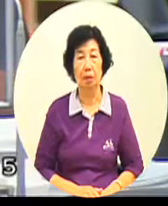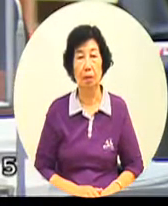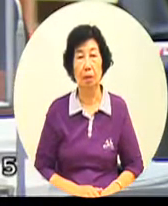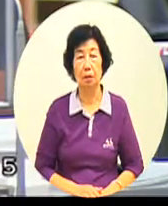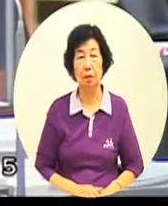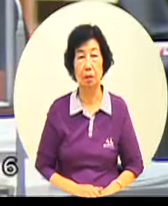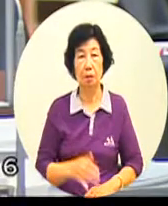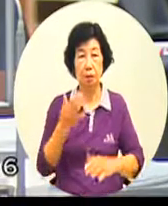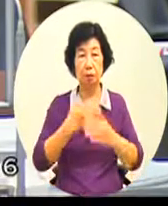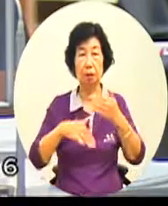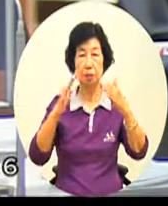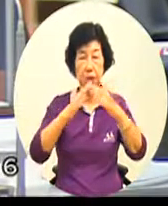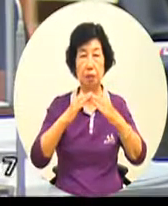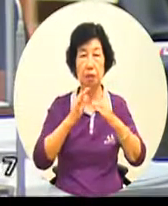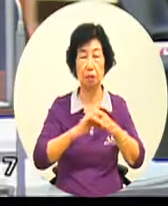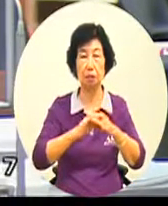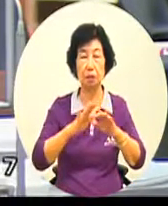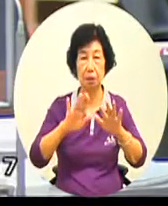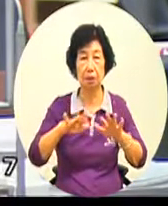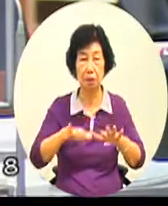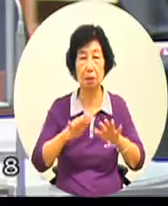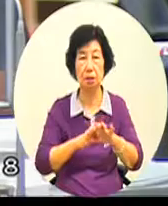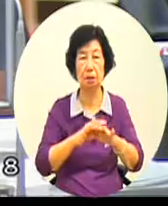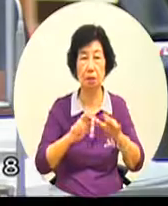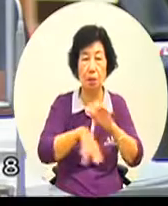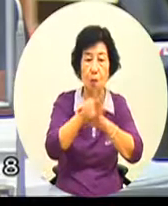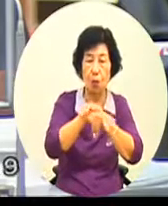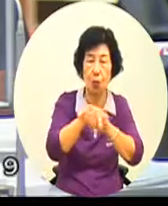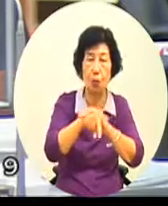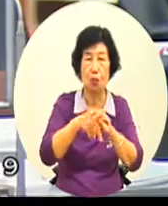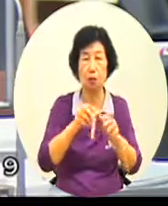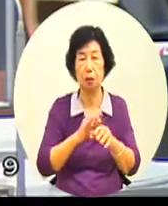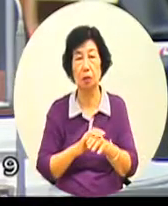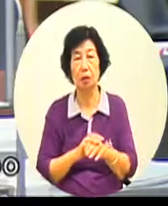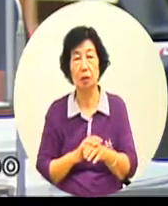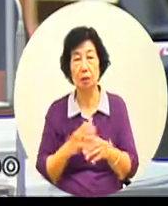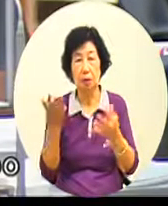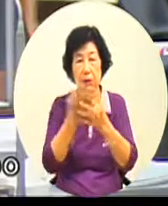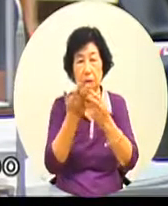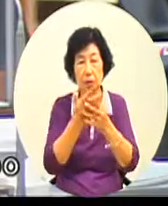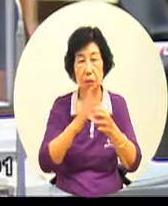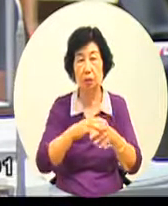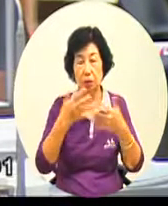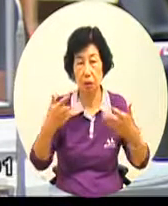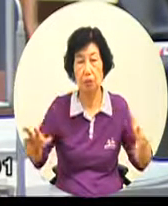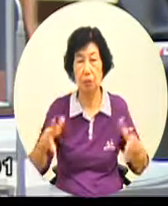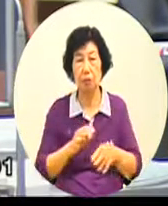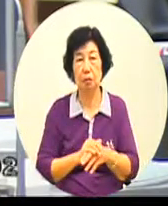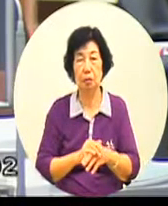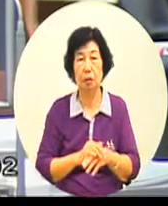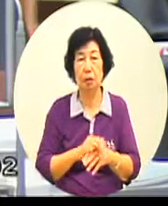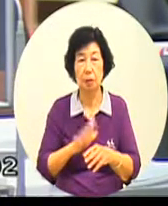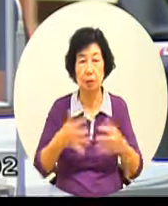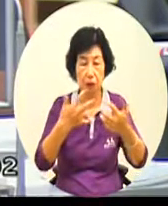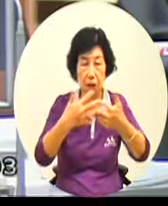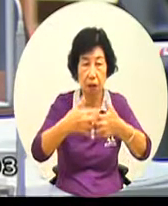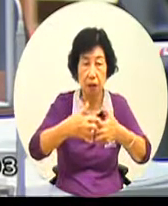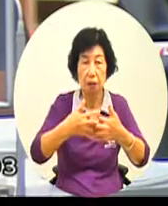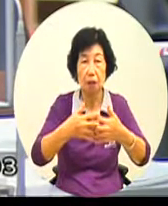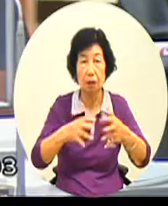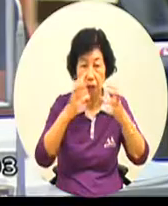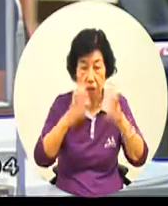学校的一个闲置空间的一个校舍的一个部分嘛，还有另外就是我们机关的这个就包括在里面啦，